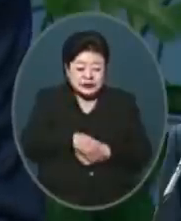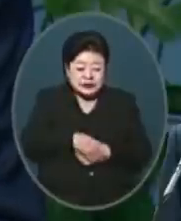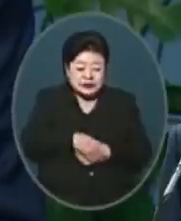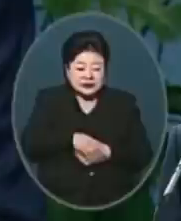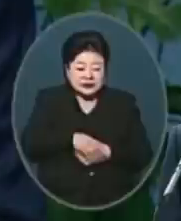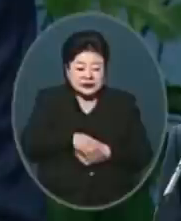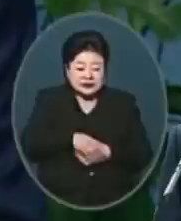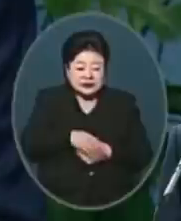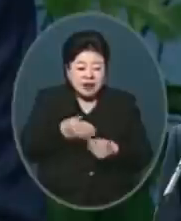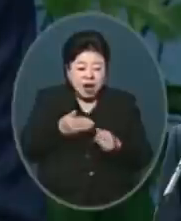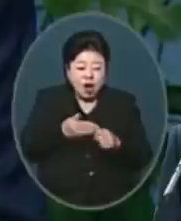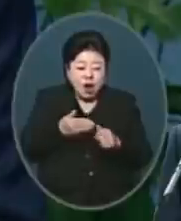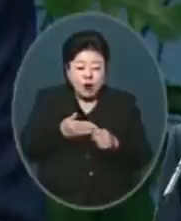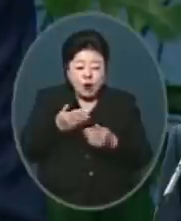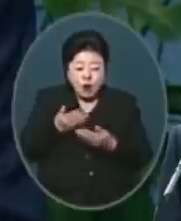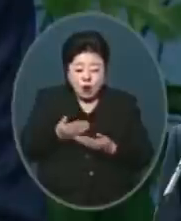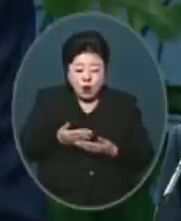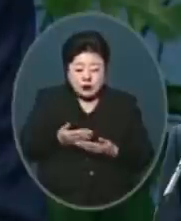얻고